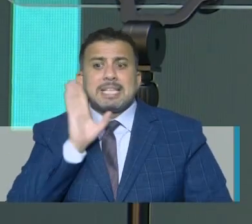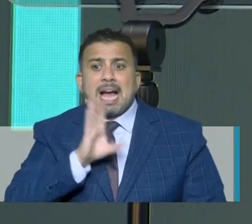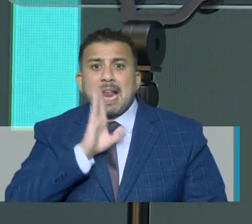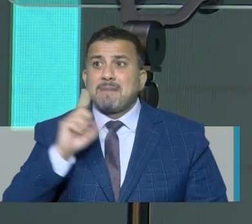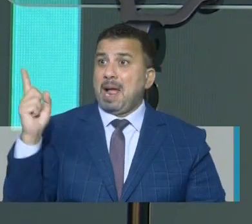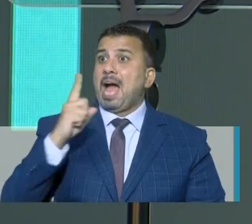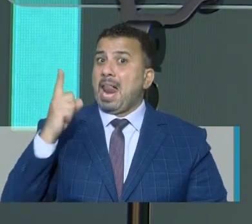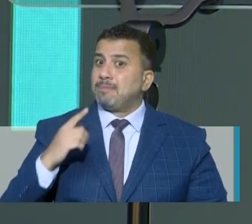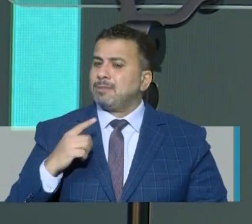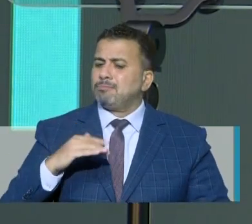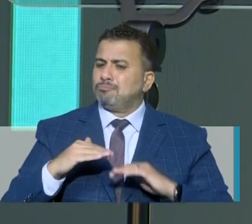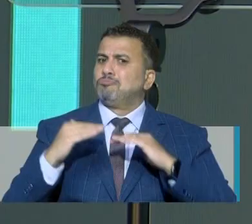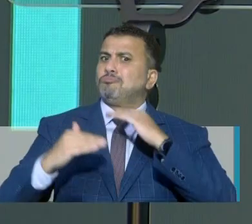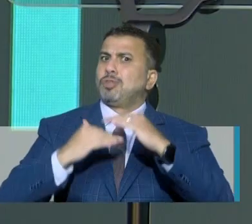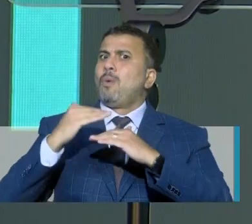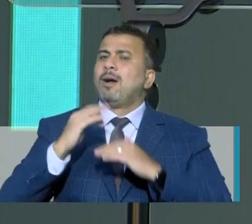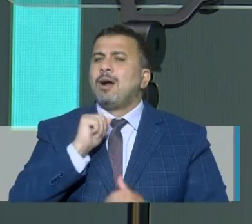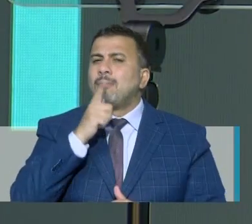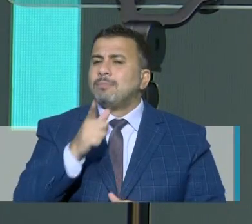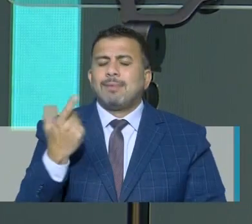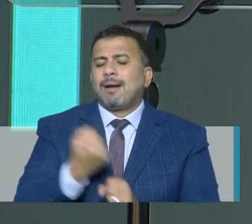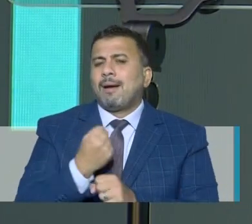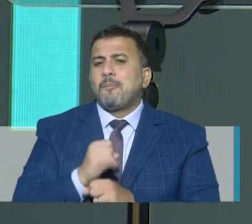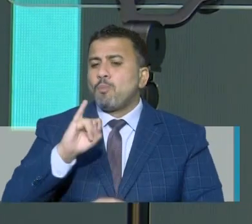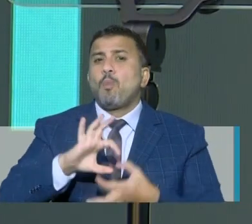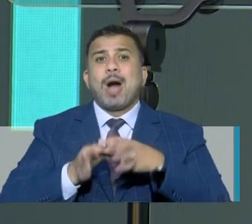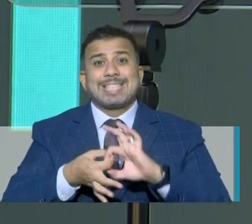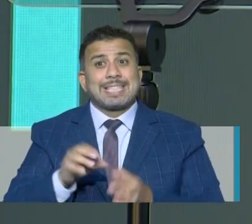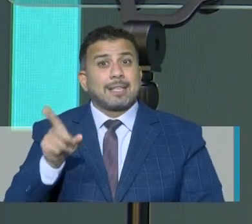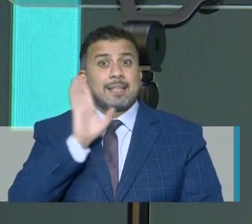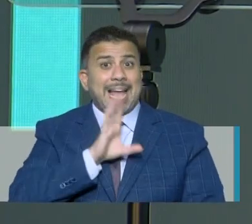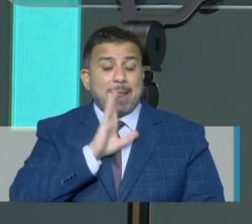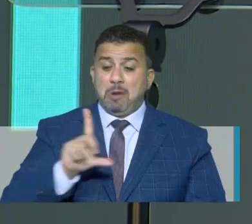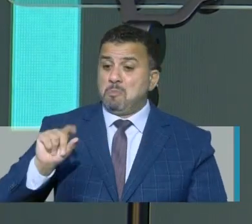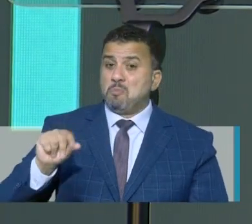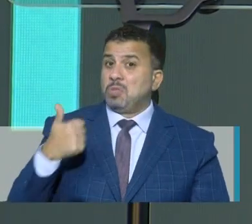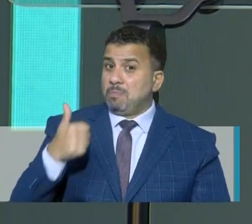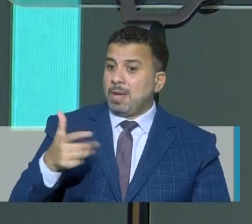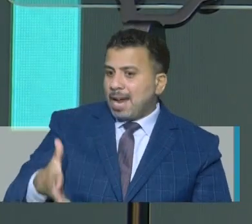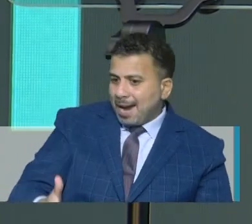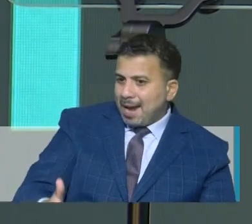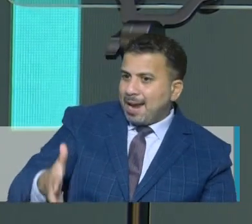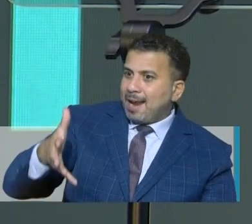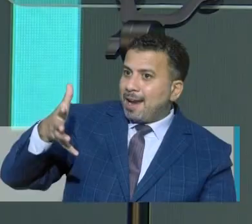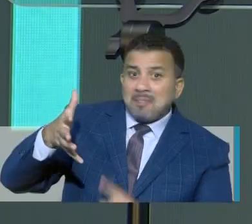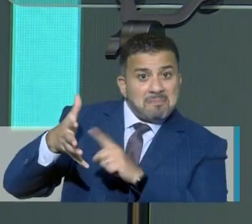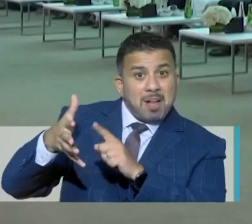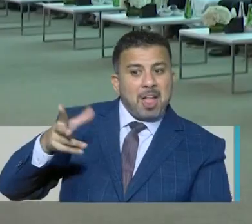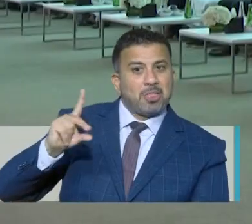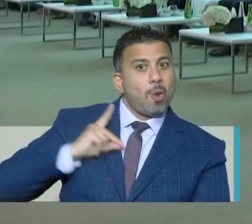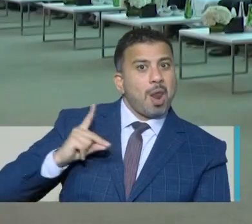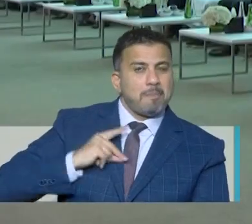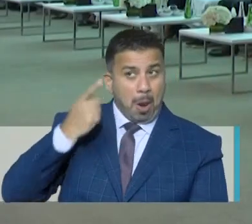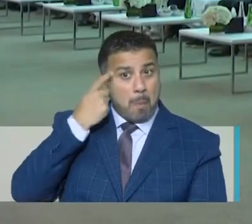عالمي للمستوى وتعزيز الابتكار حيث تعمل هذه المؤسسات التعليميه المتميزه لاعداد جيل من الطلاب الخريجين